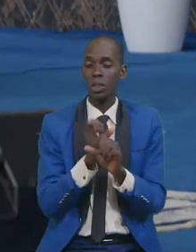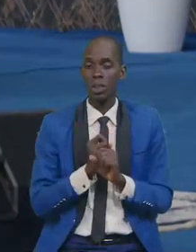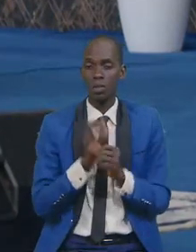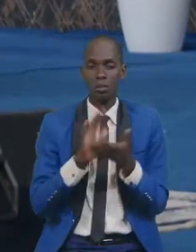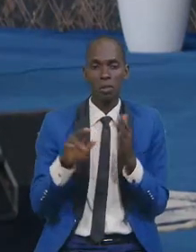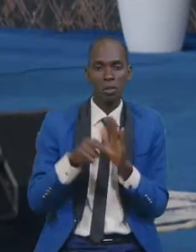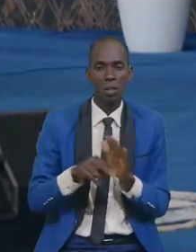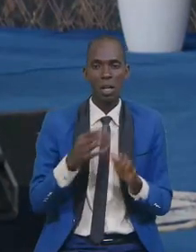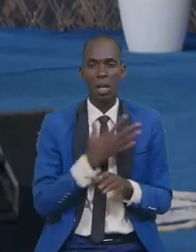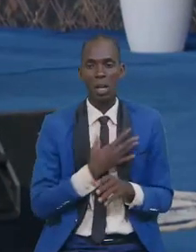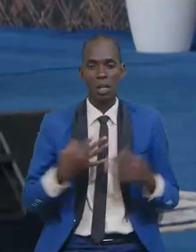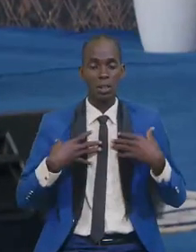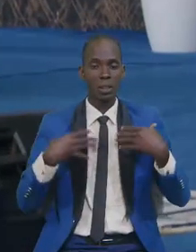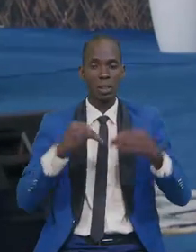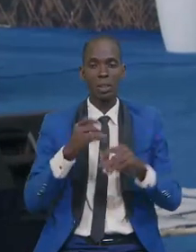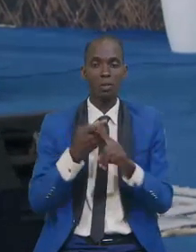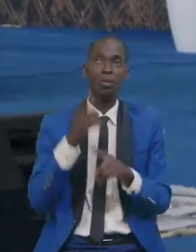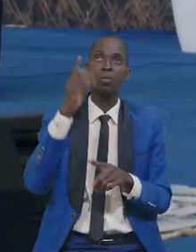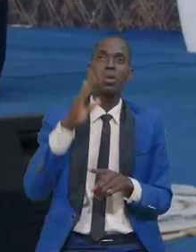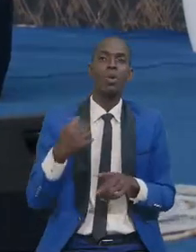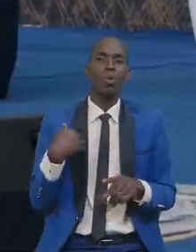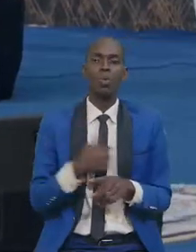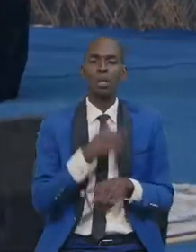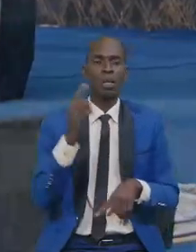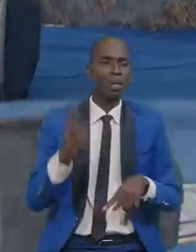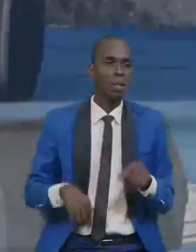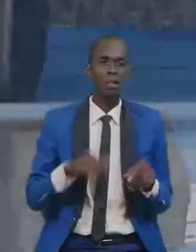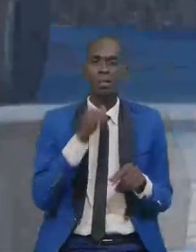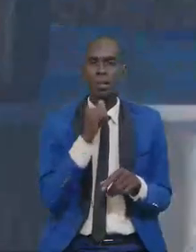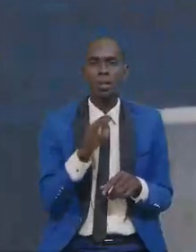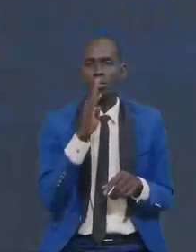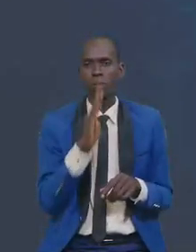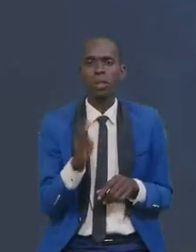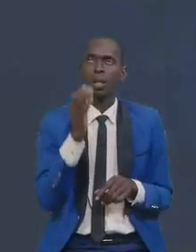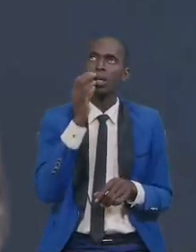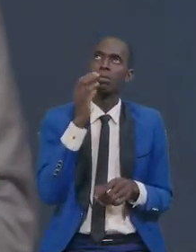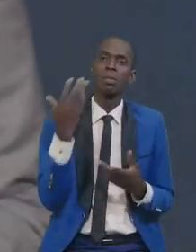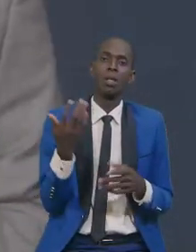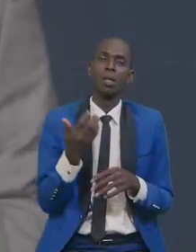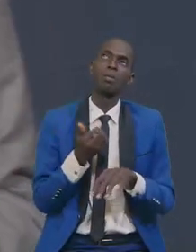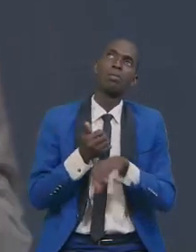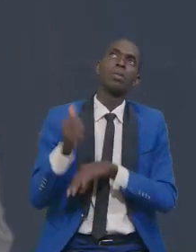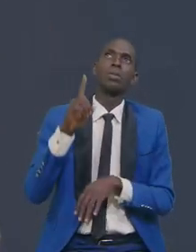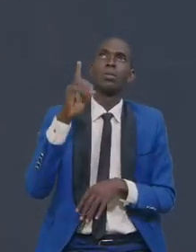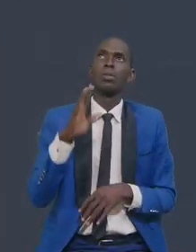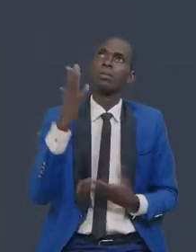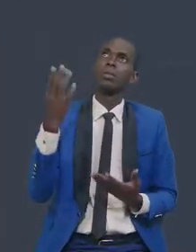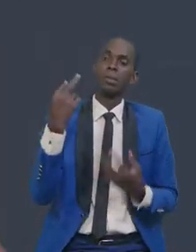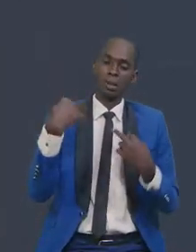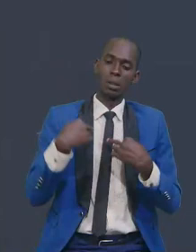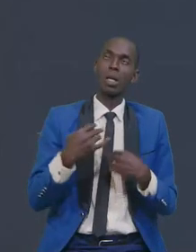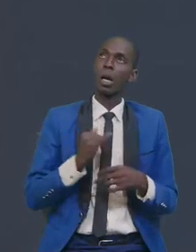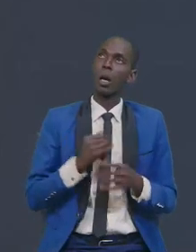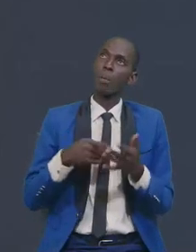le pardon et la guérison de Dieu, nous ne pourrons pas être en train de murmurer, « Oh Dieu, regarde-moi, je paie mes